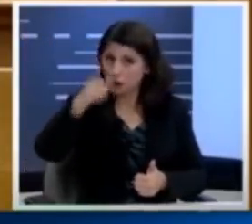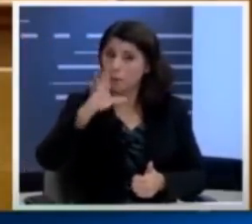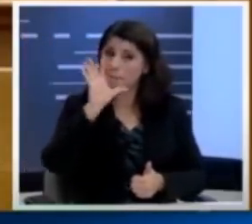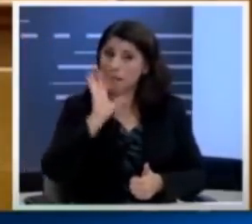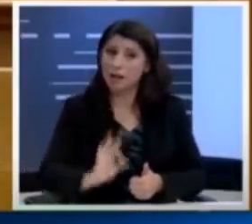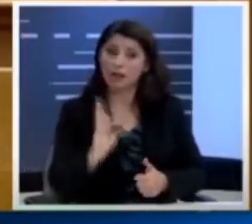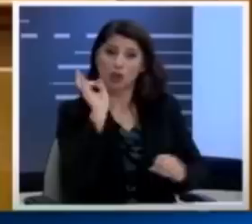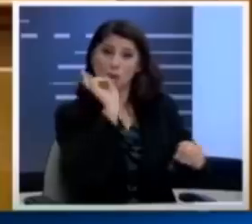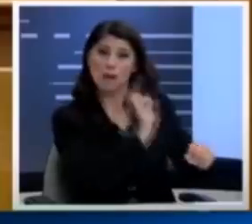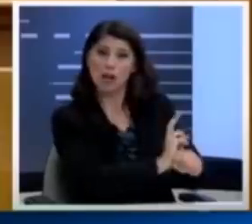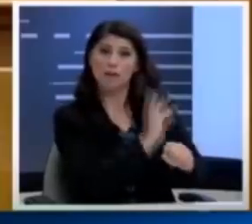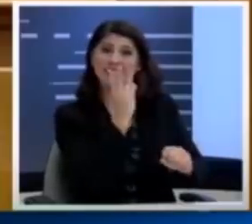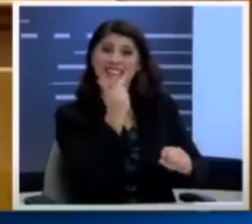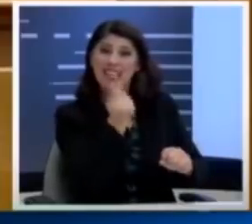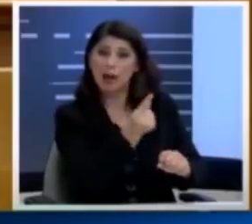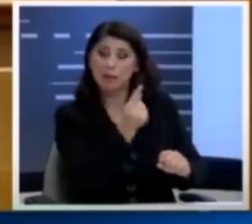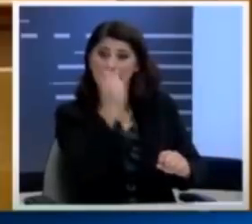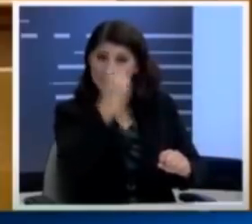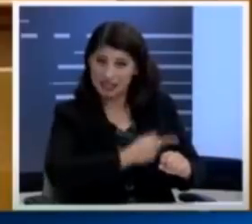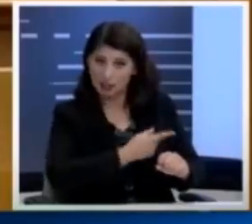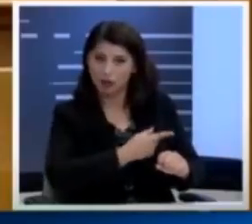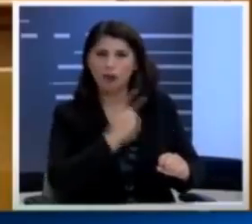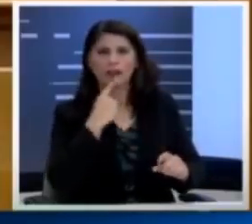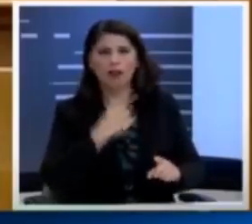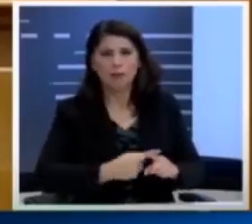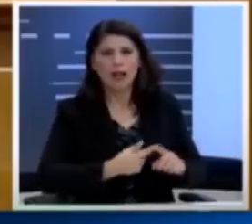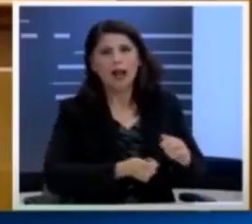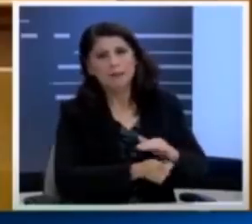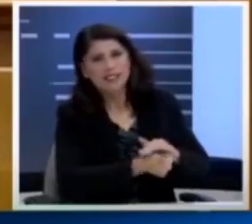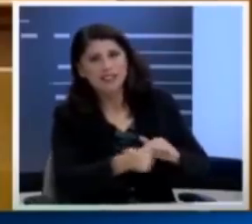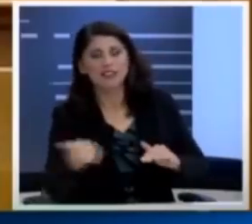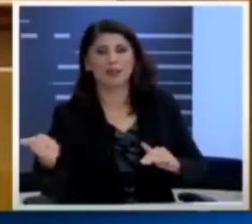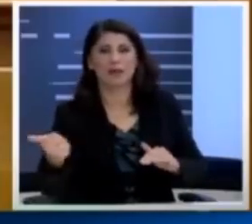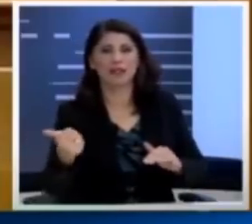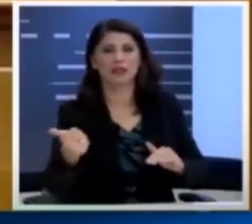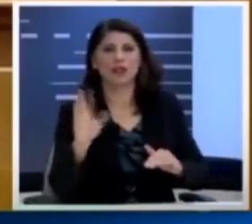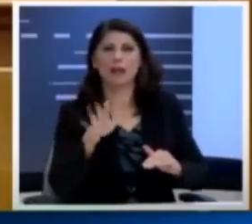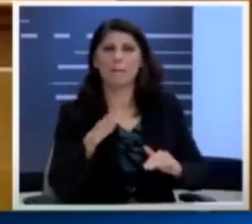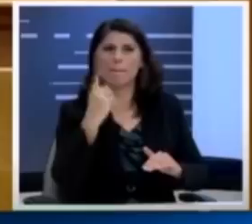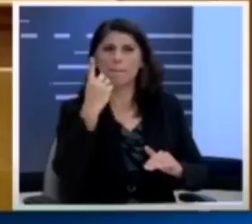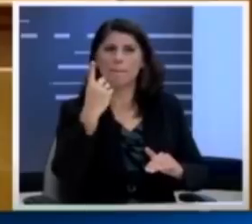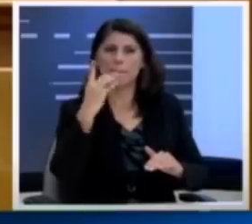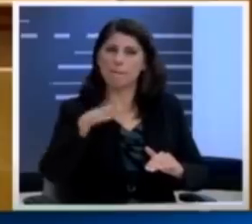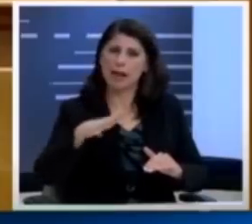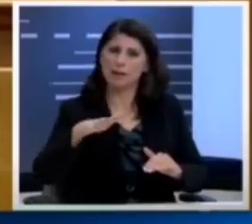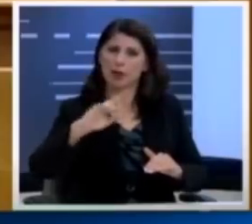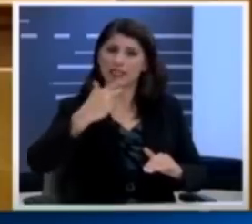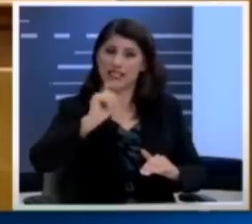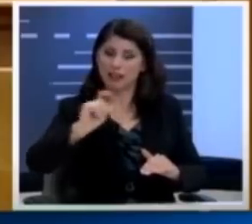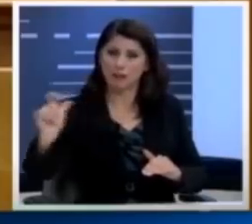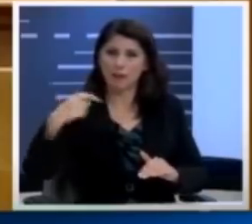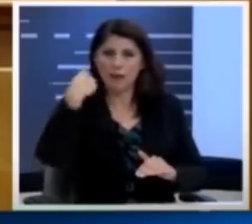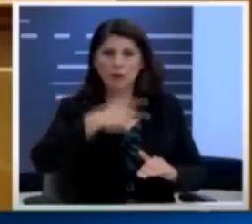πραγματικό πλεόνασμα είναι 3,5% και πως απλά επιστρέφετε πίσω ένα περίπου δις με τη